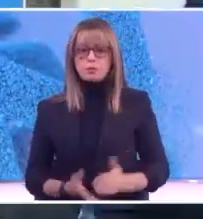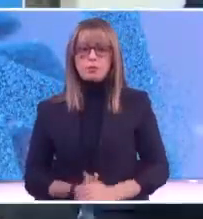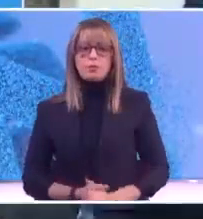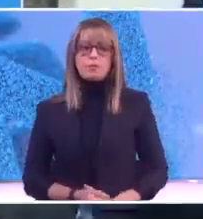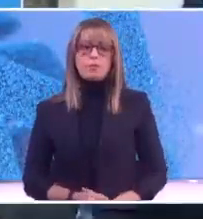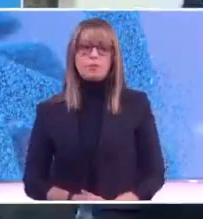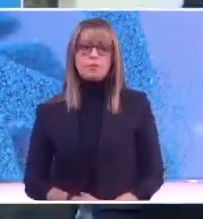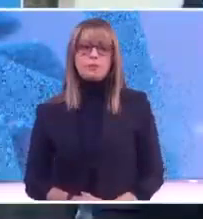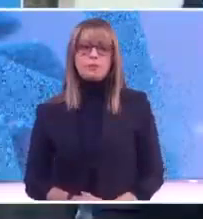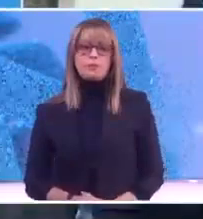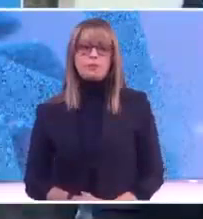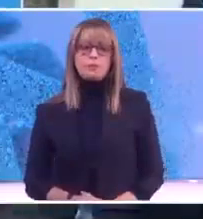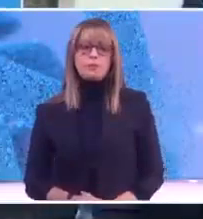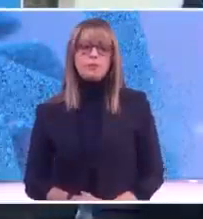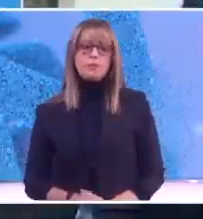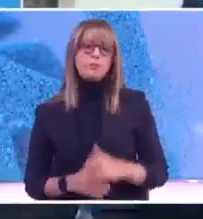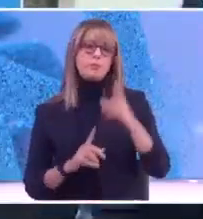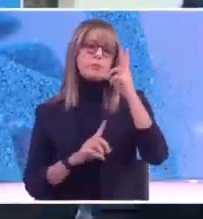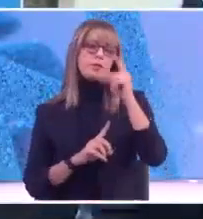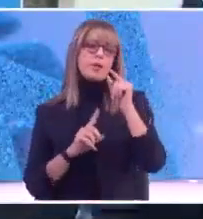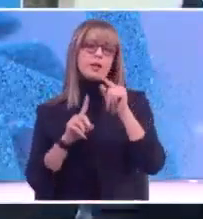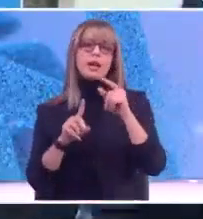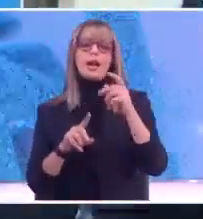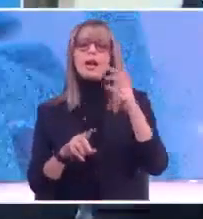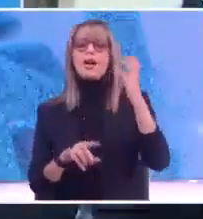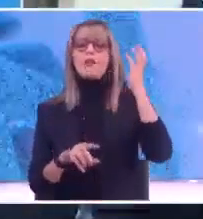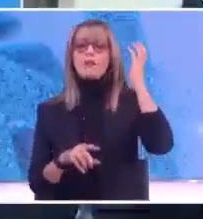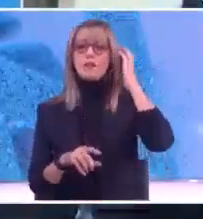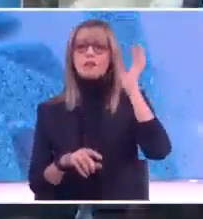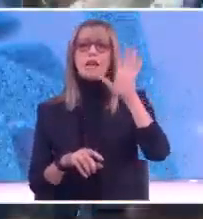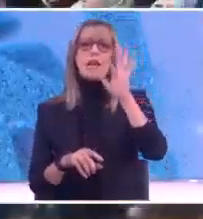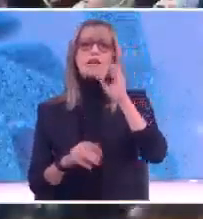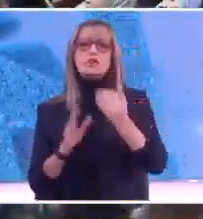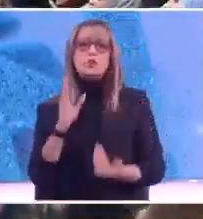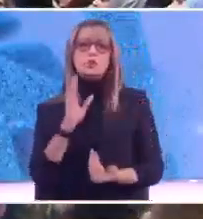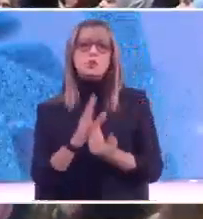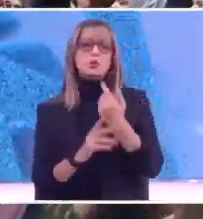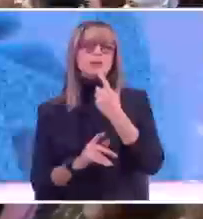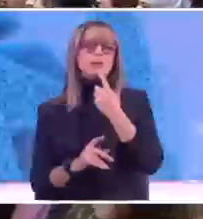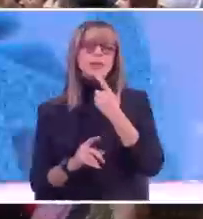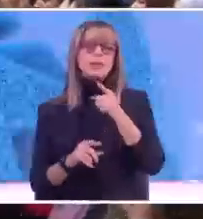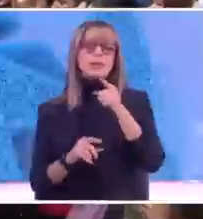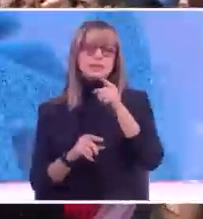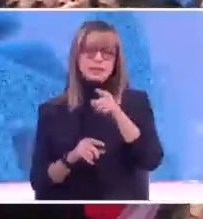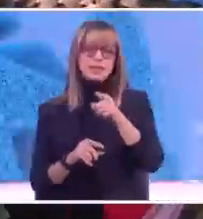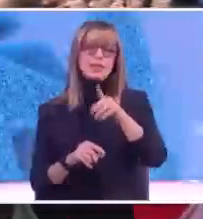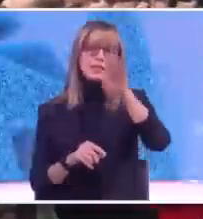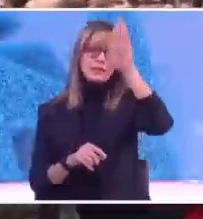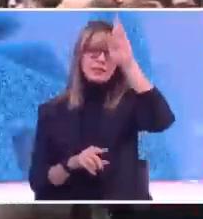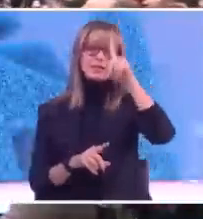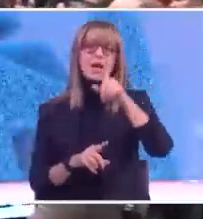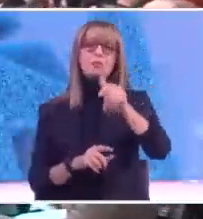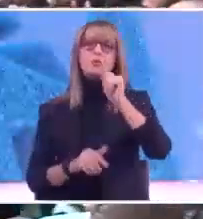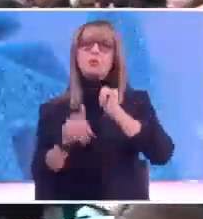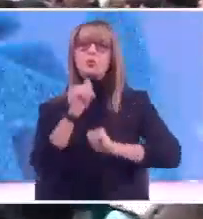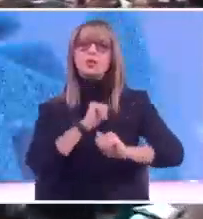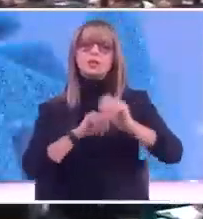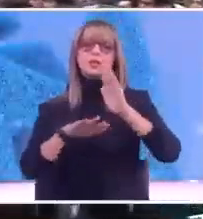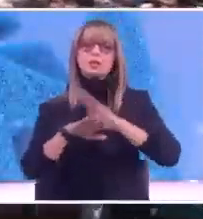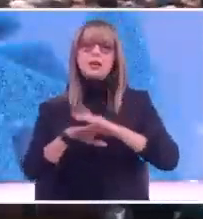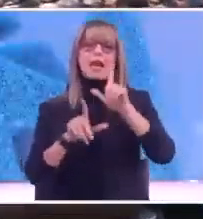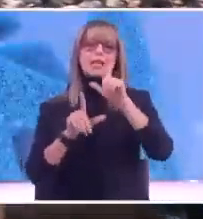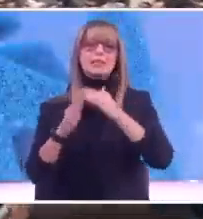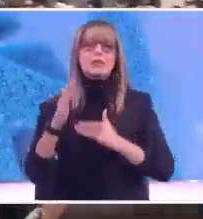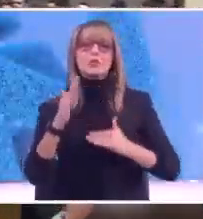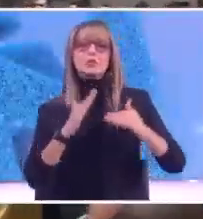göstermez. İlim Yayma Vakfı'nın 50. kuruluş yıldönümü kapsamında İstanbul Sabahattin Zaim Üniversitesi'nde düzenlenen